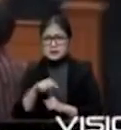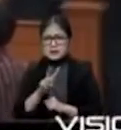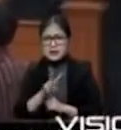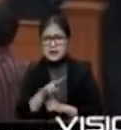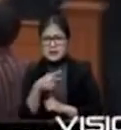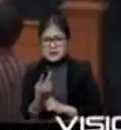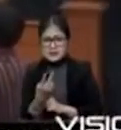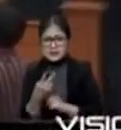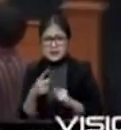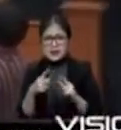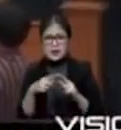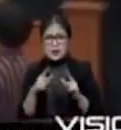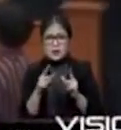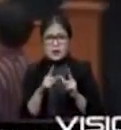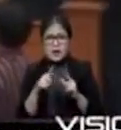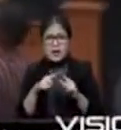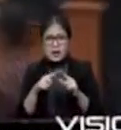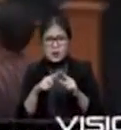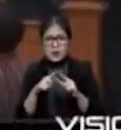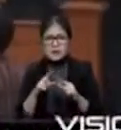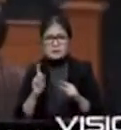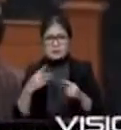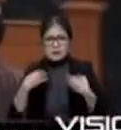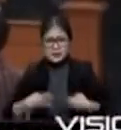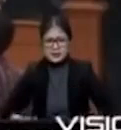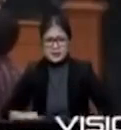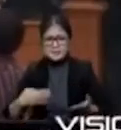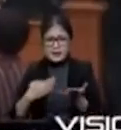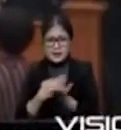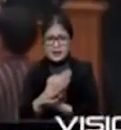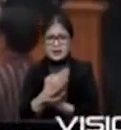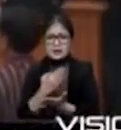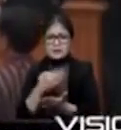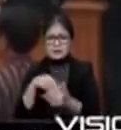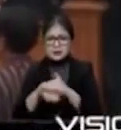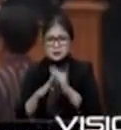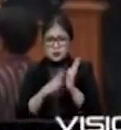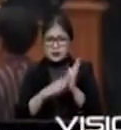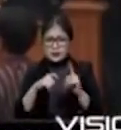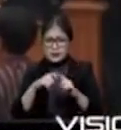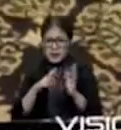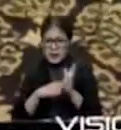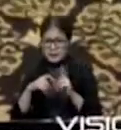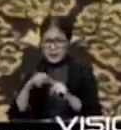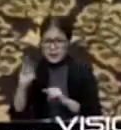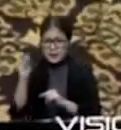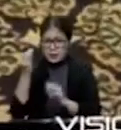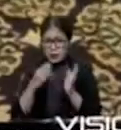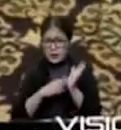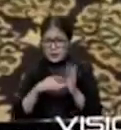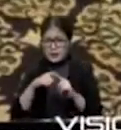dari jabatan Ketua MK melalui putusan Majelis Kehormatan Mahkamah Konstitusi. Ketua MK baru Suhartoyo